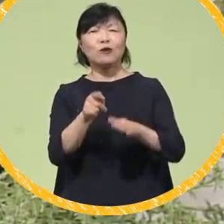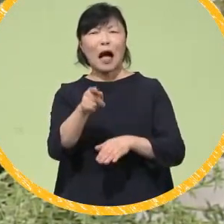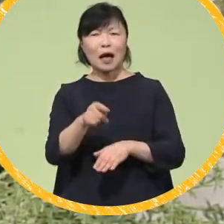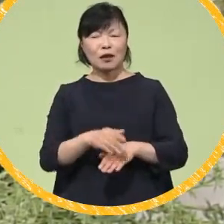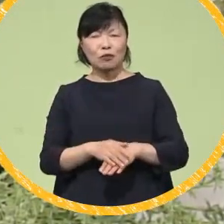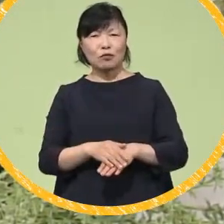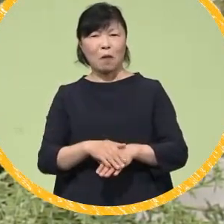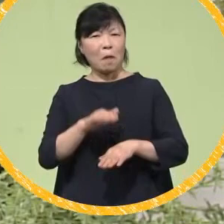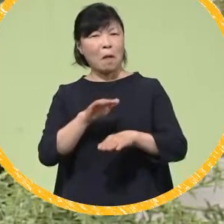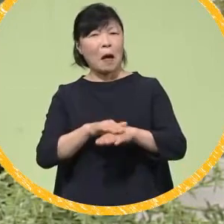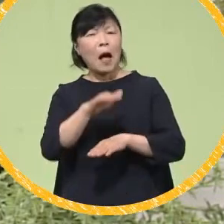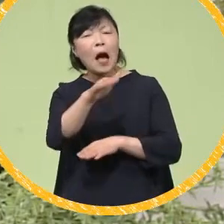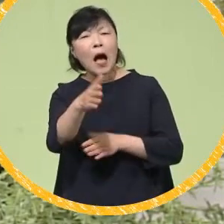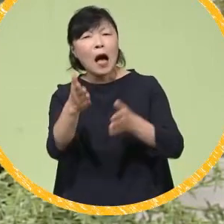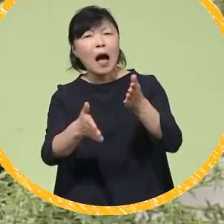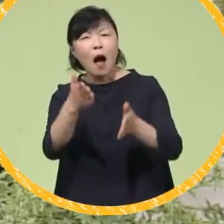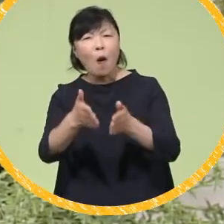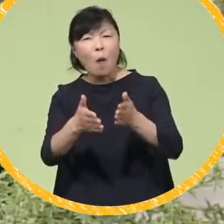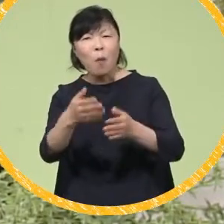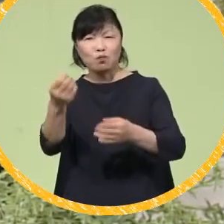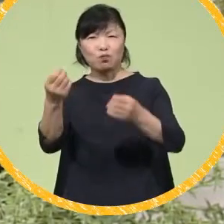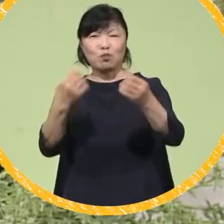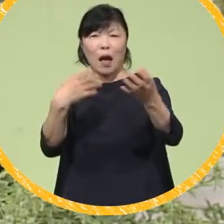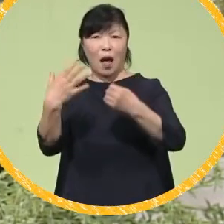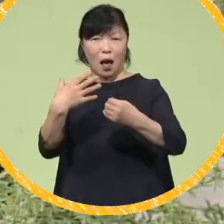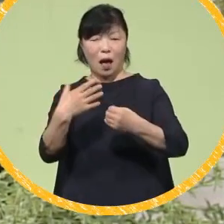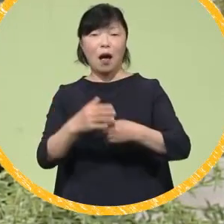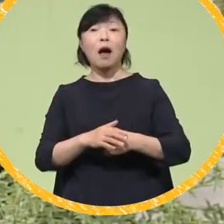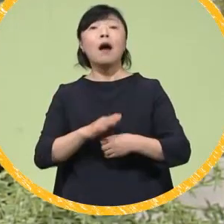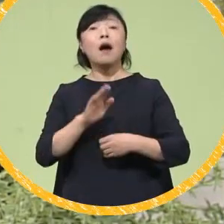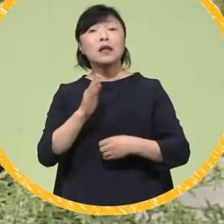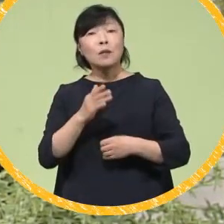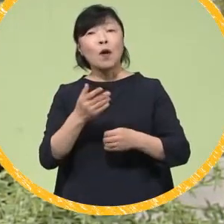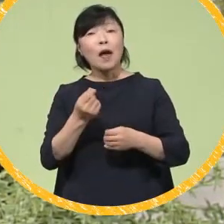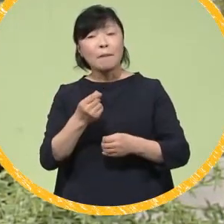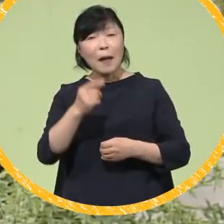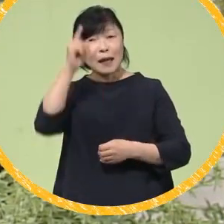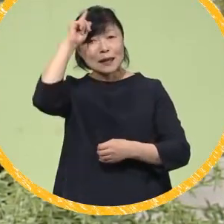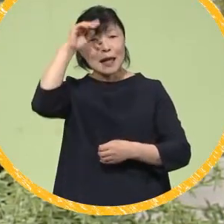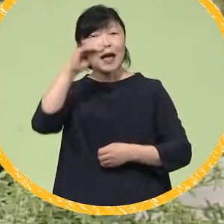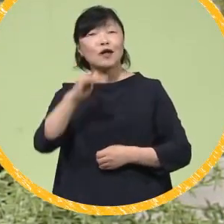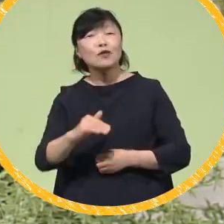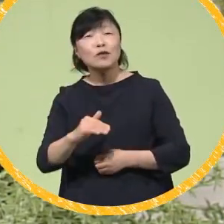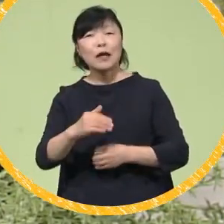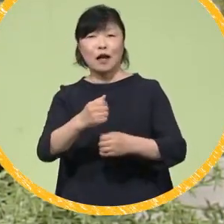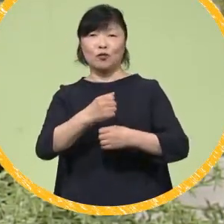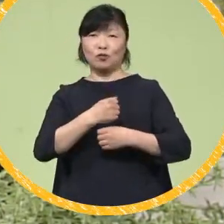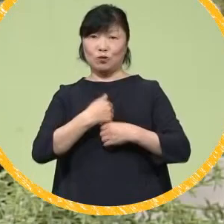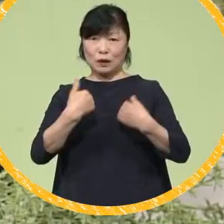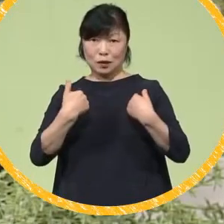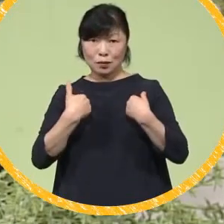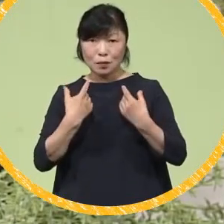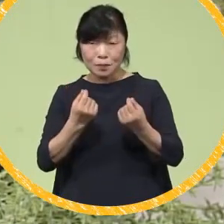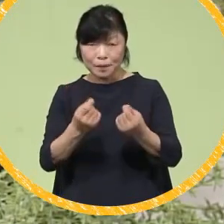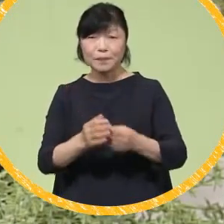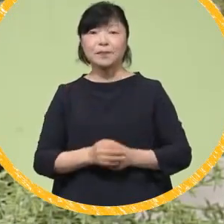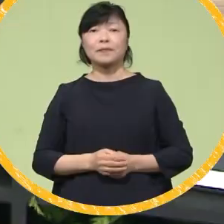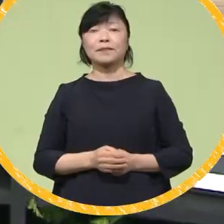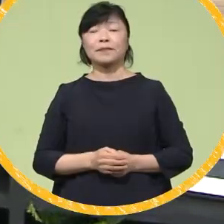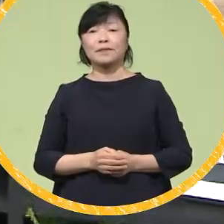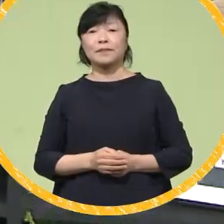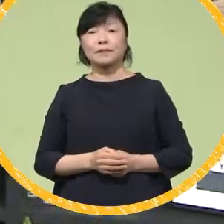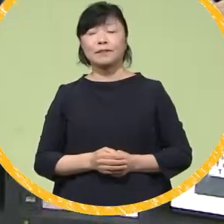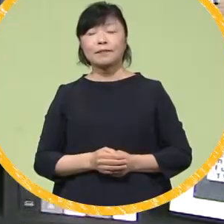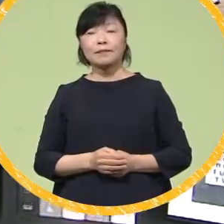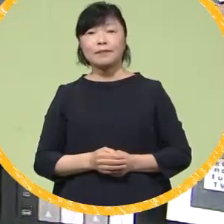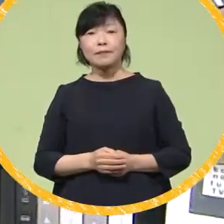とか、そういうのってこう過保護な感じに言われてたけど、はい、やっぱりちっちゃいだけにね、気をつけてあげないといけないですよね。 そうです